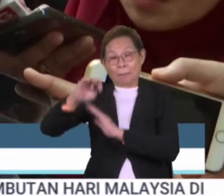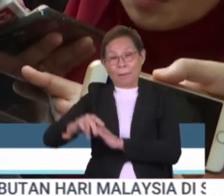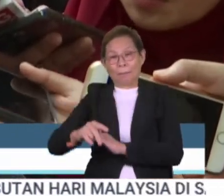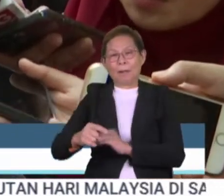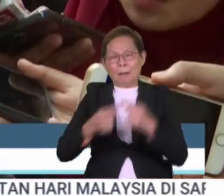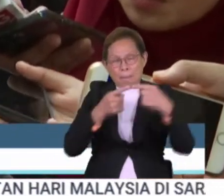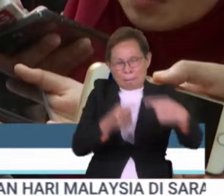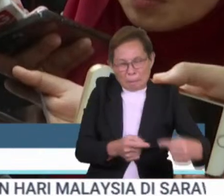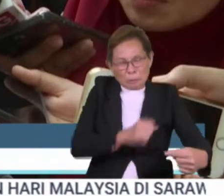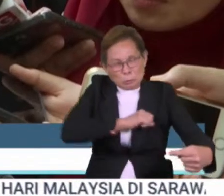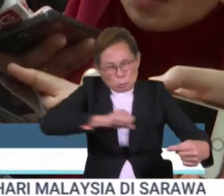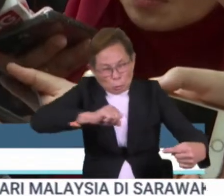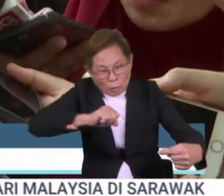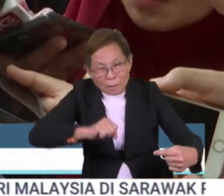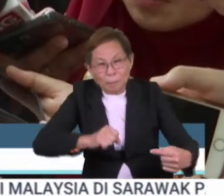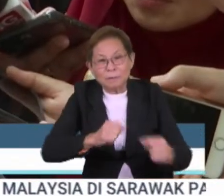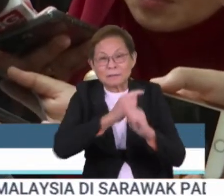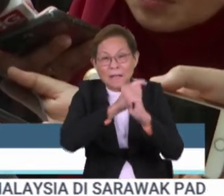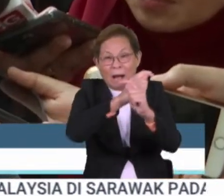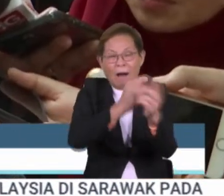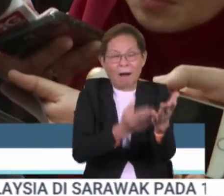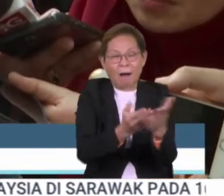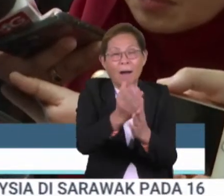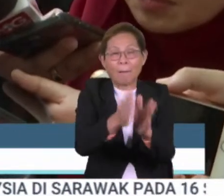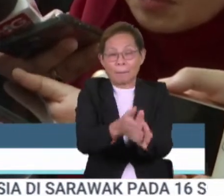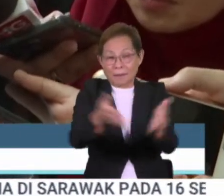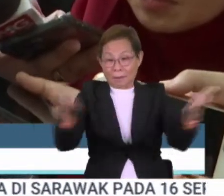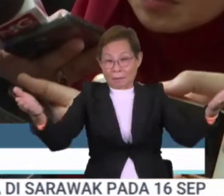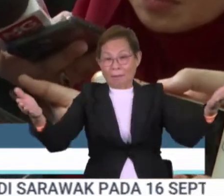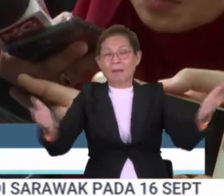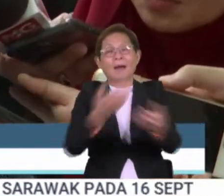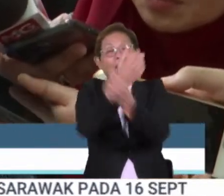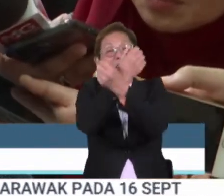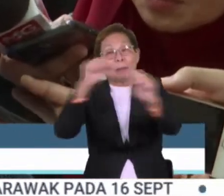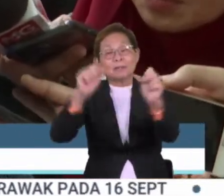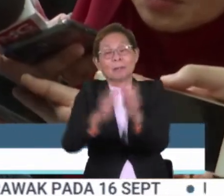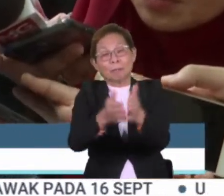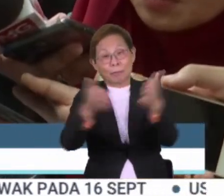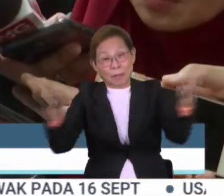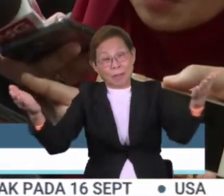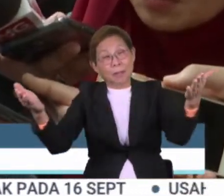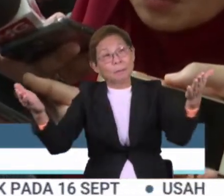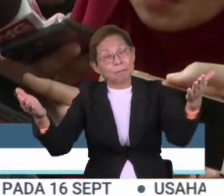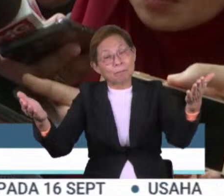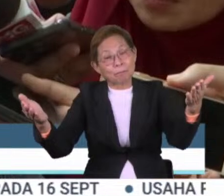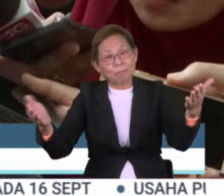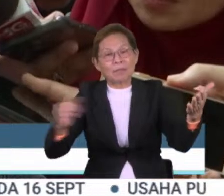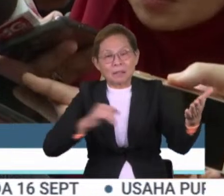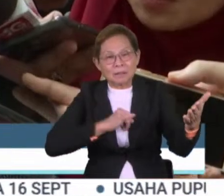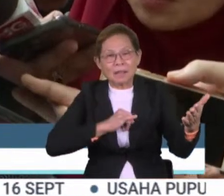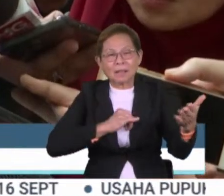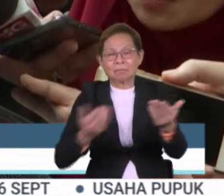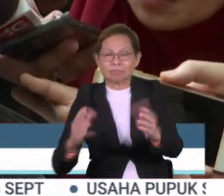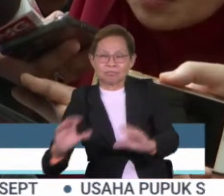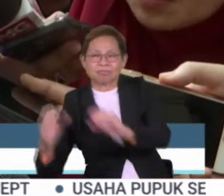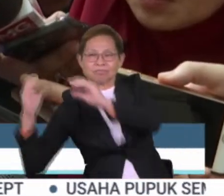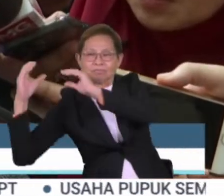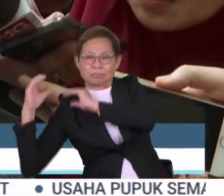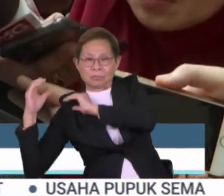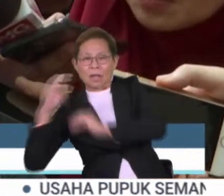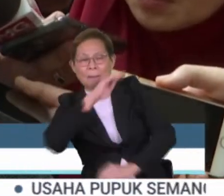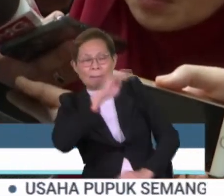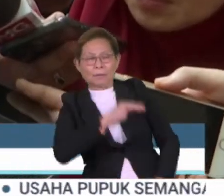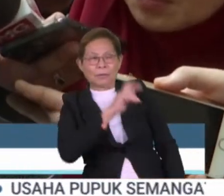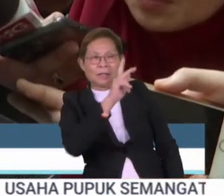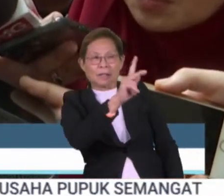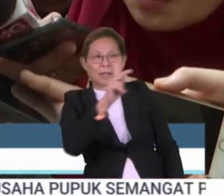memperjuang dan mempertahan hak media dan kebebasan media, semestinya dalam saya menggalas tanggungjawab sebagai